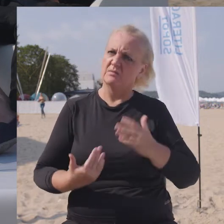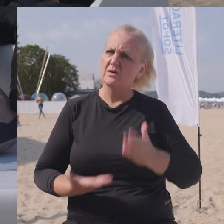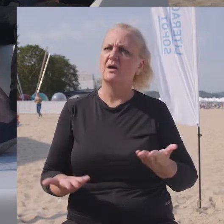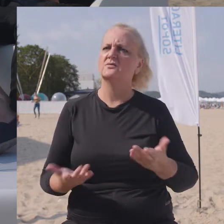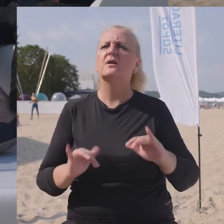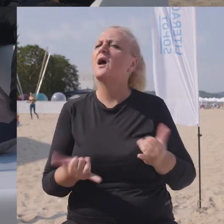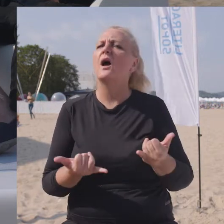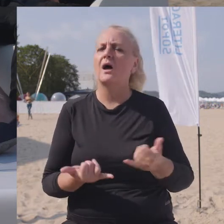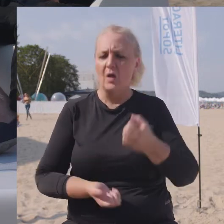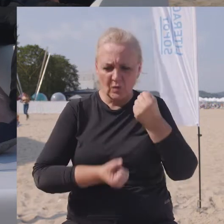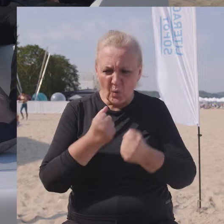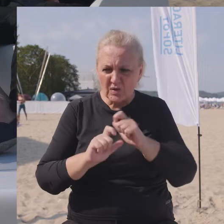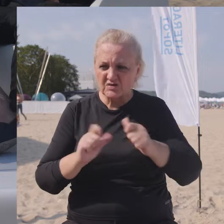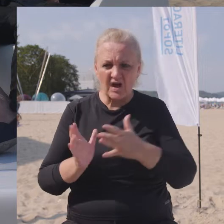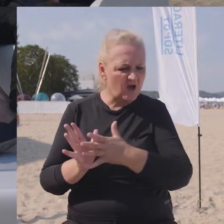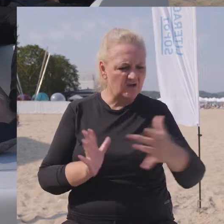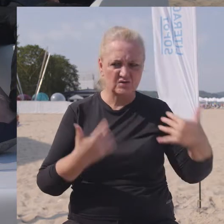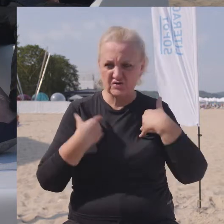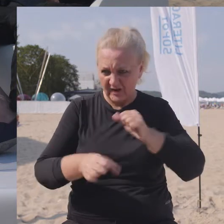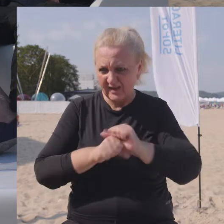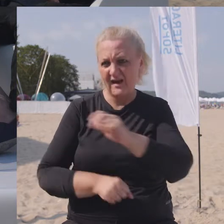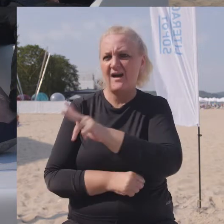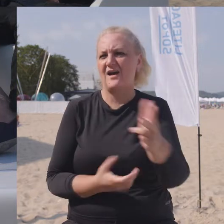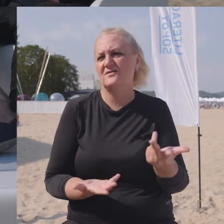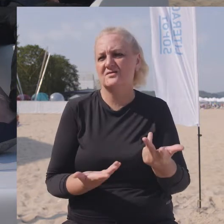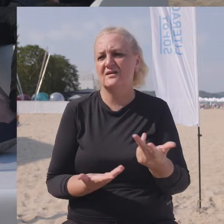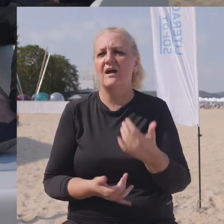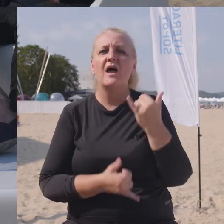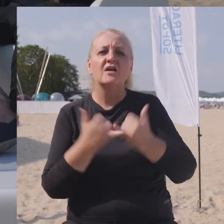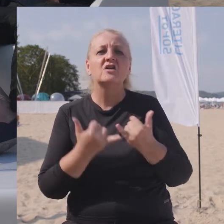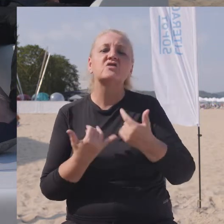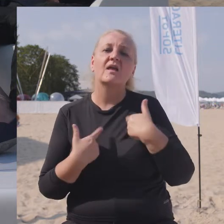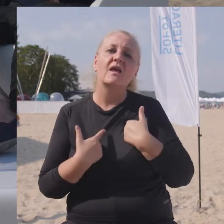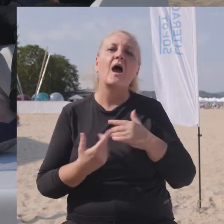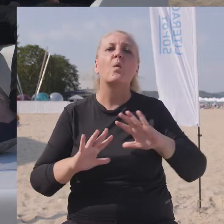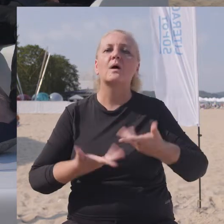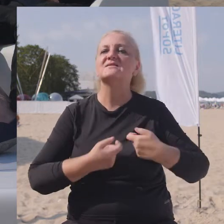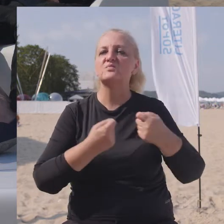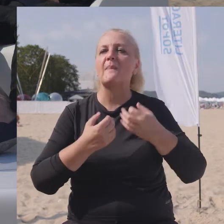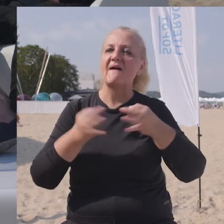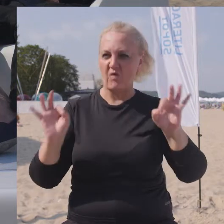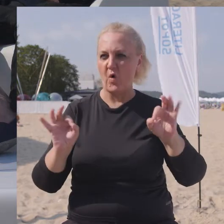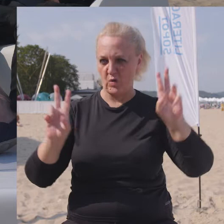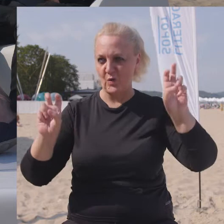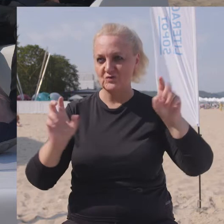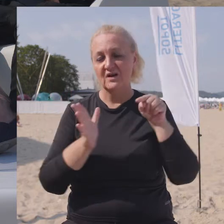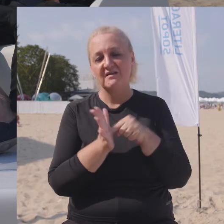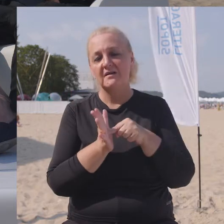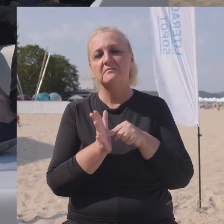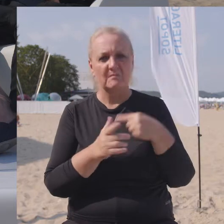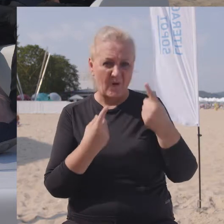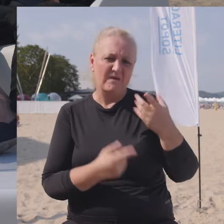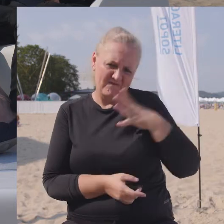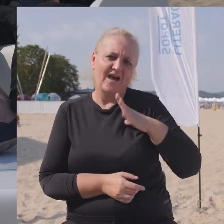chwil musisz przejść. No ale jeśli miałabym być akwizytorką wolności, to bym jednak powiedziała, że proszę Państwa,